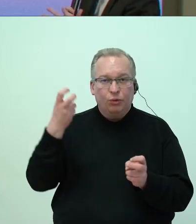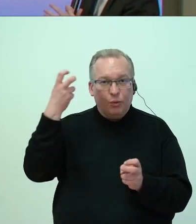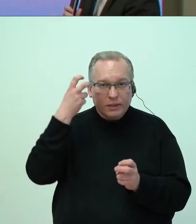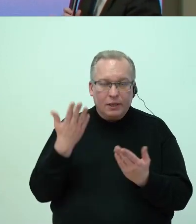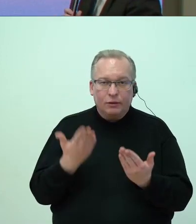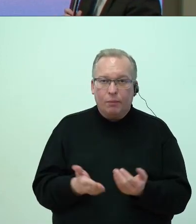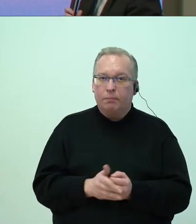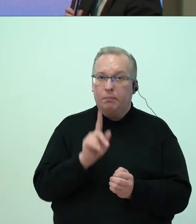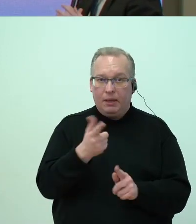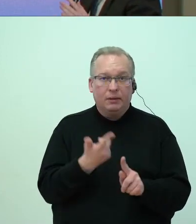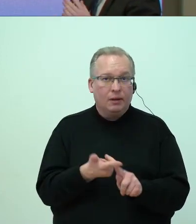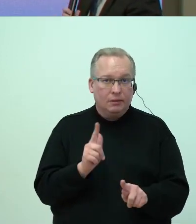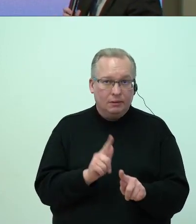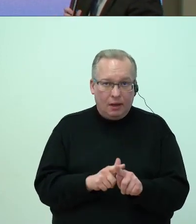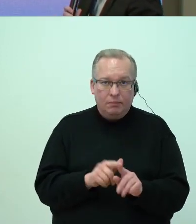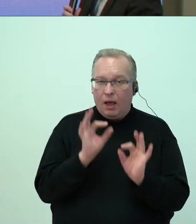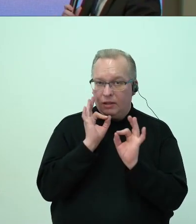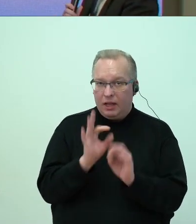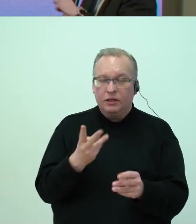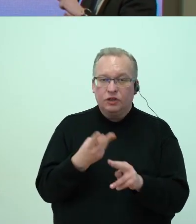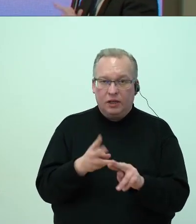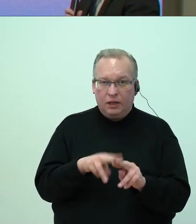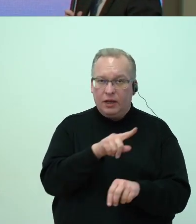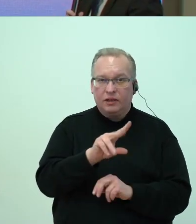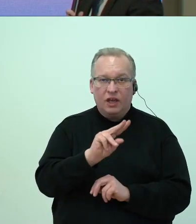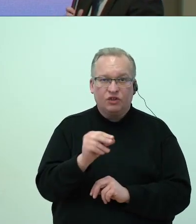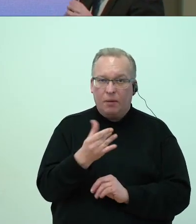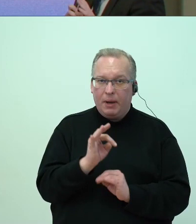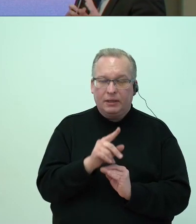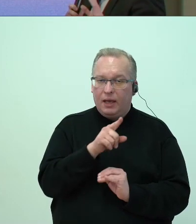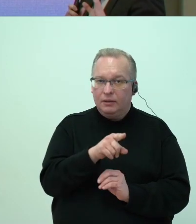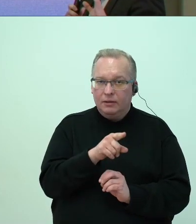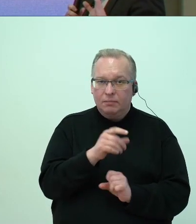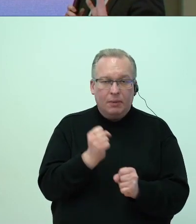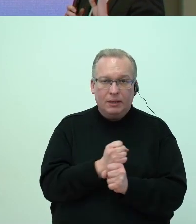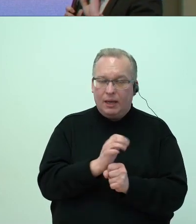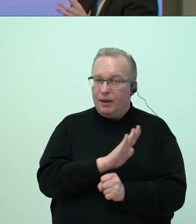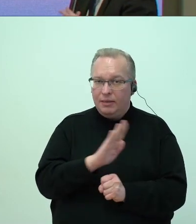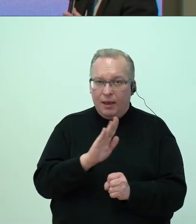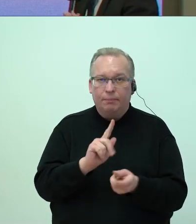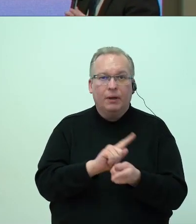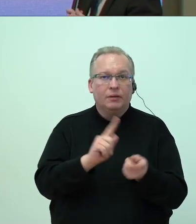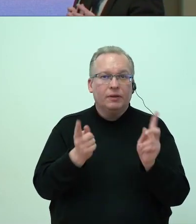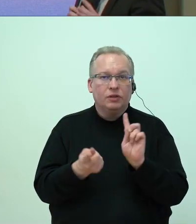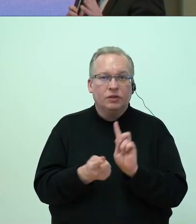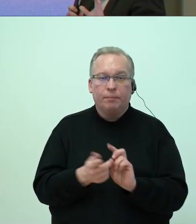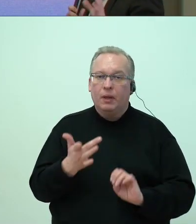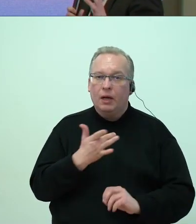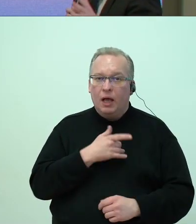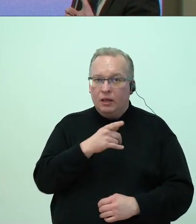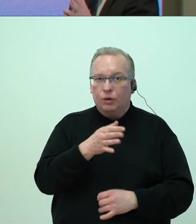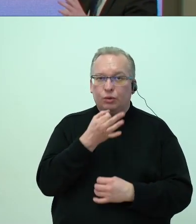toliau. Bet ar tai atleidžia nuo to, ką Žemaitaitis padarė? Ne, priešingai. Galbūt šiek